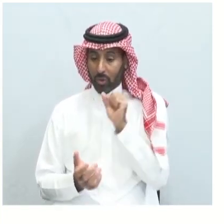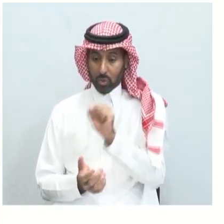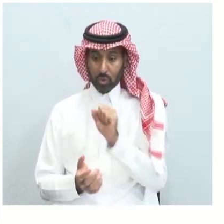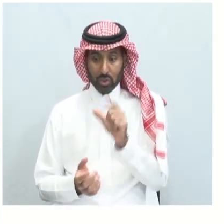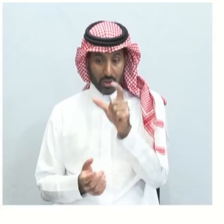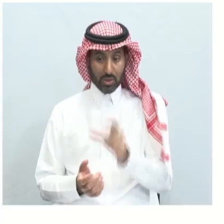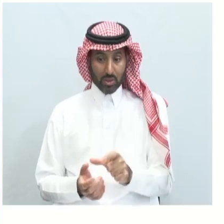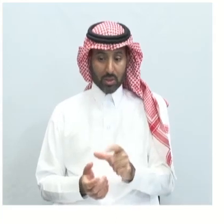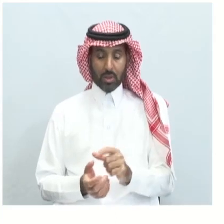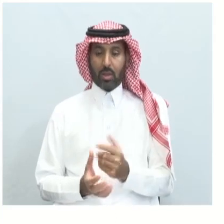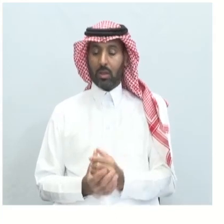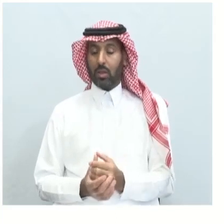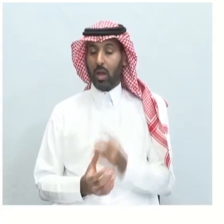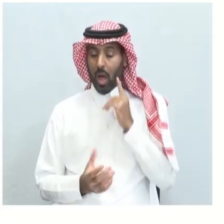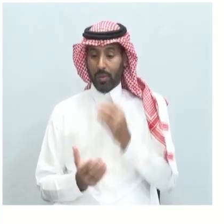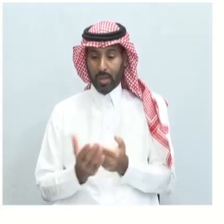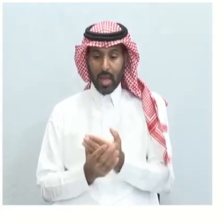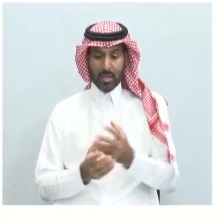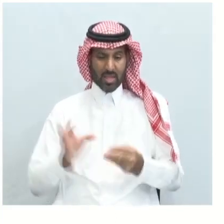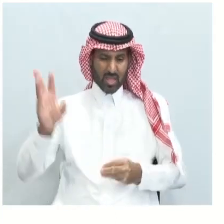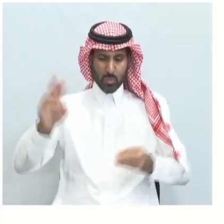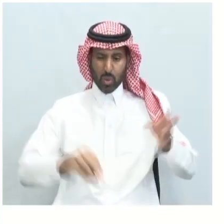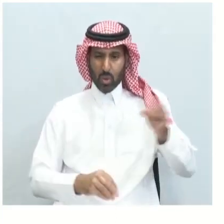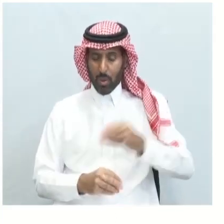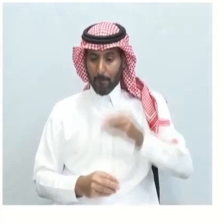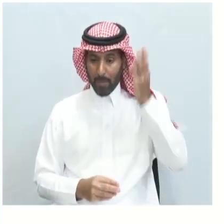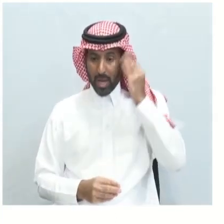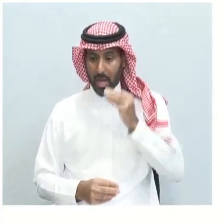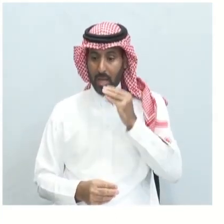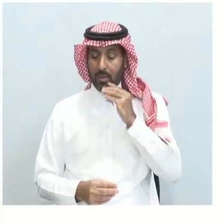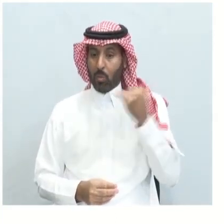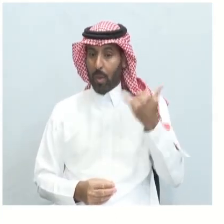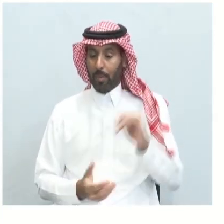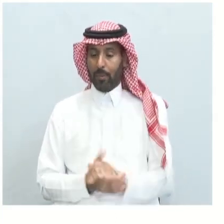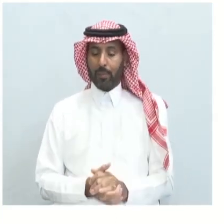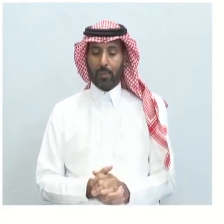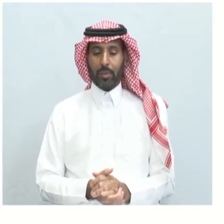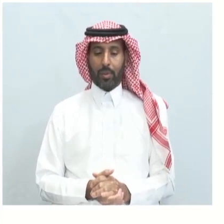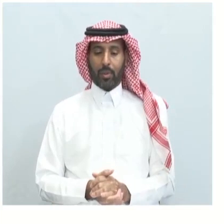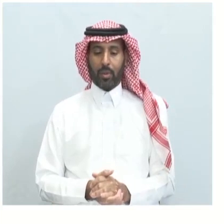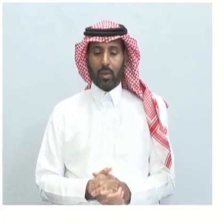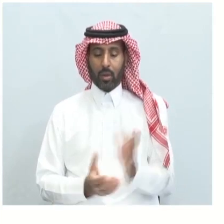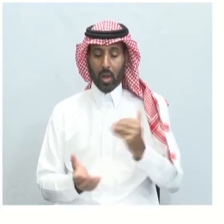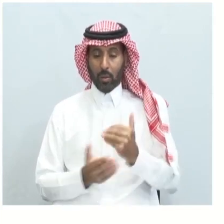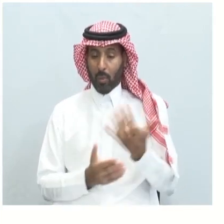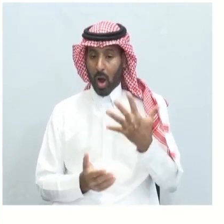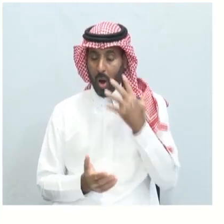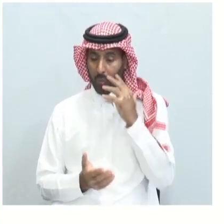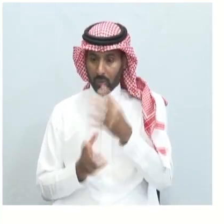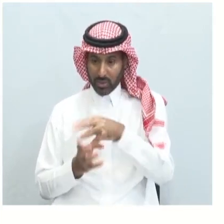الخصوصيه لان هذه الاجهزه تقوم بتجميع كميات وبيانات حساسه فهنالك مخاوف